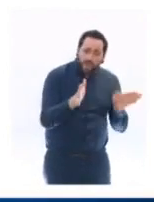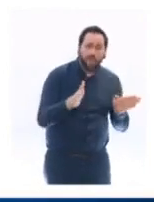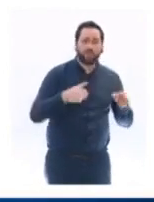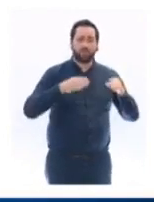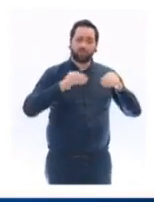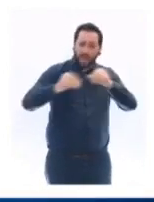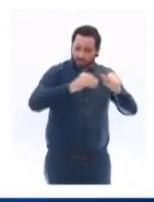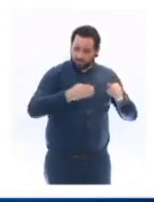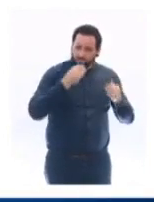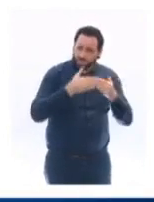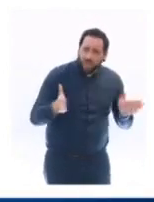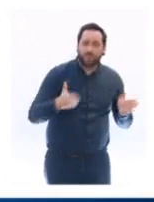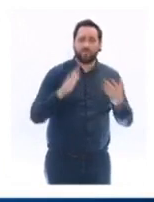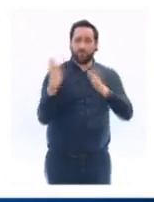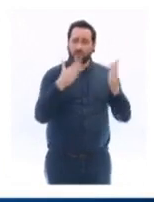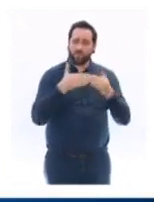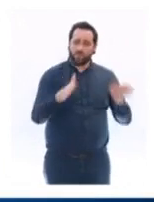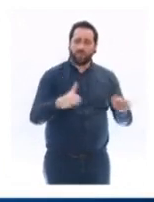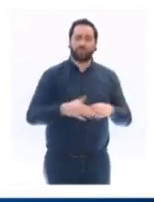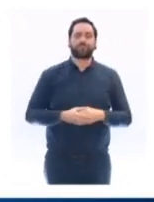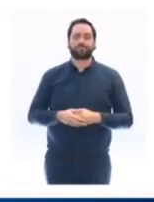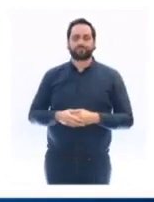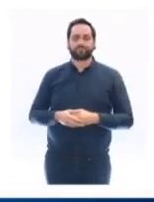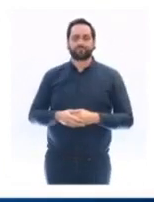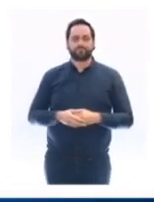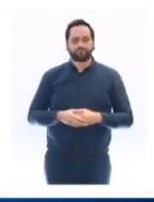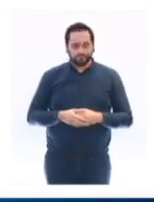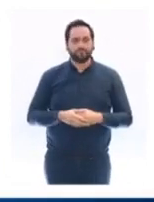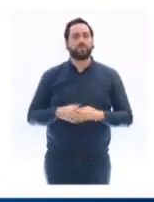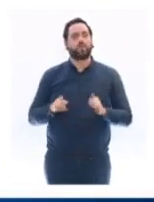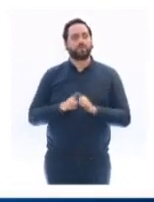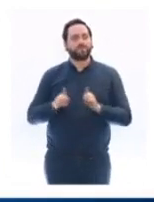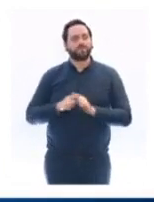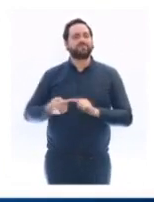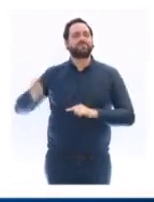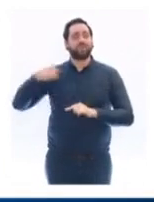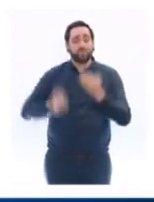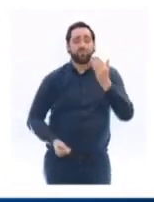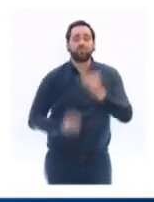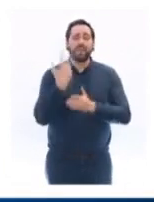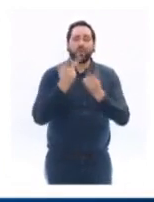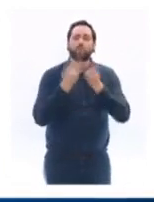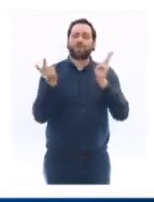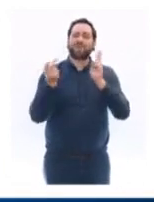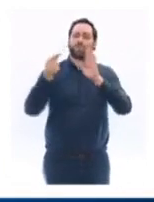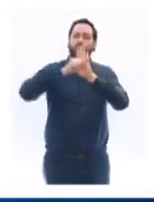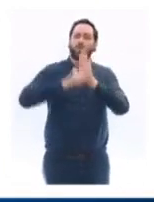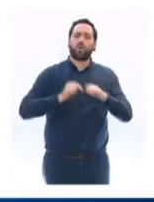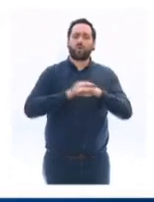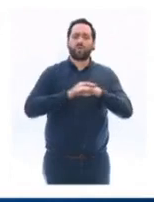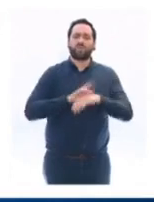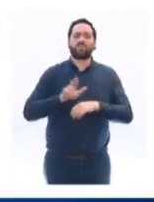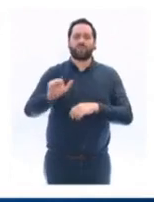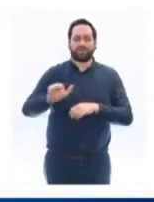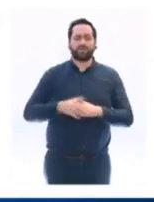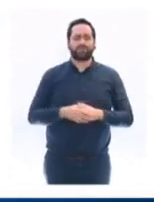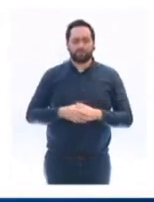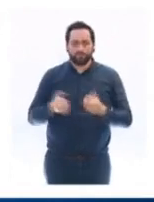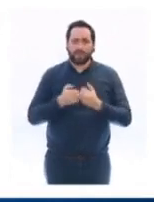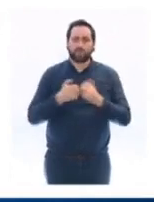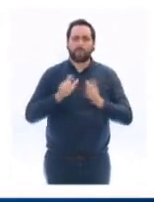autorisations supplémentaires sont prévues par rapport au confinement de mars. Pour accompagner un enfant à l'école ou aller le